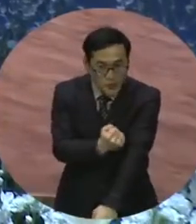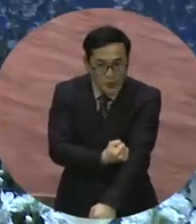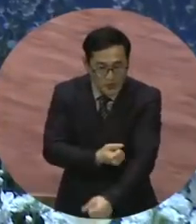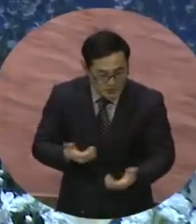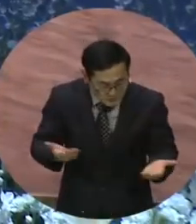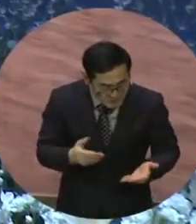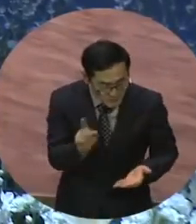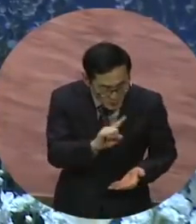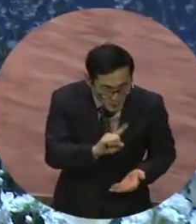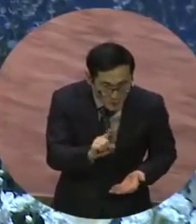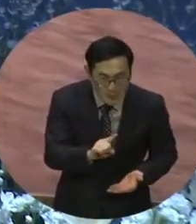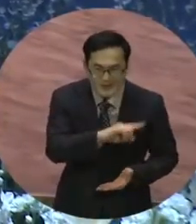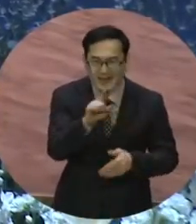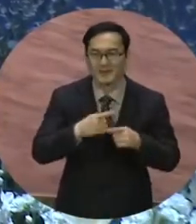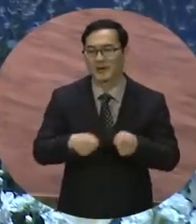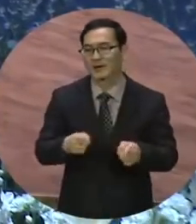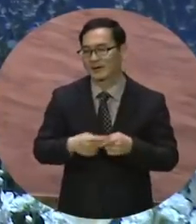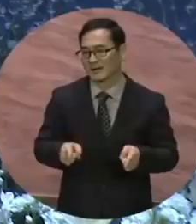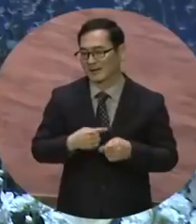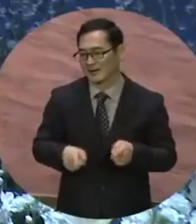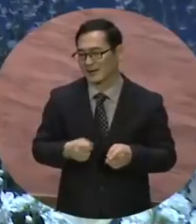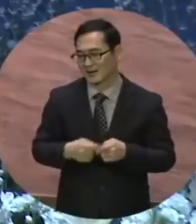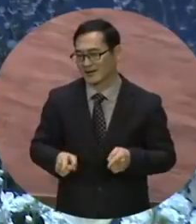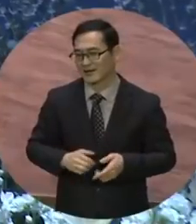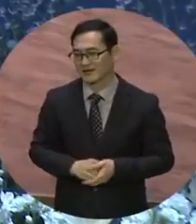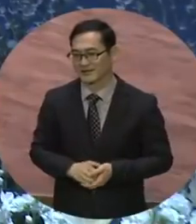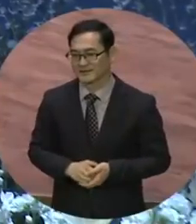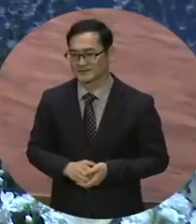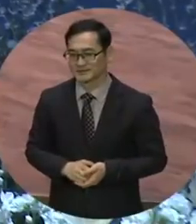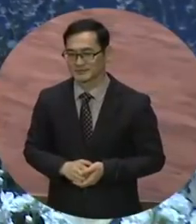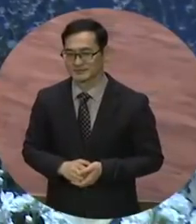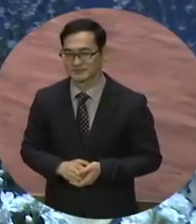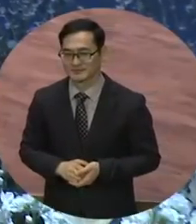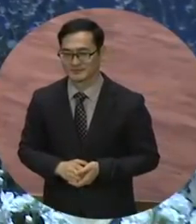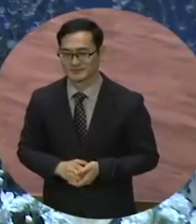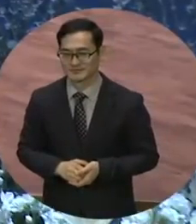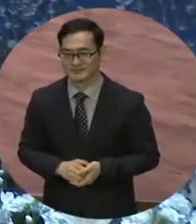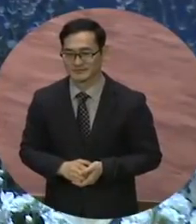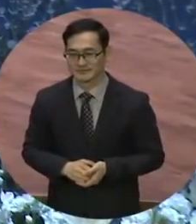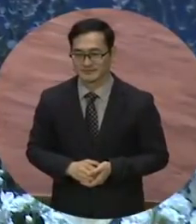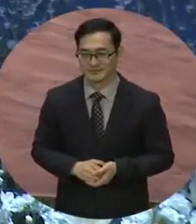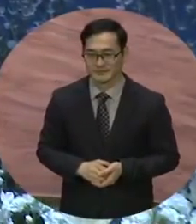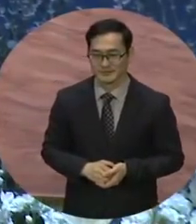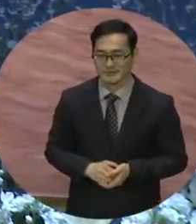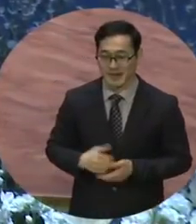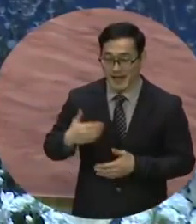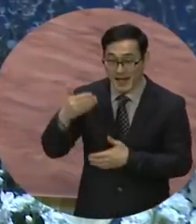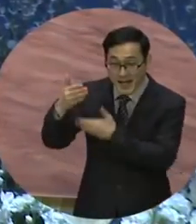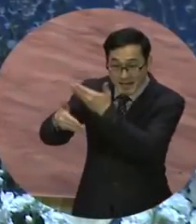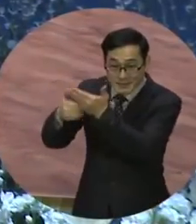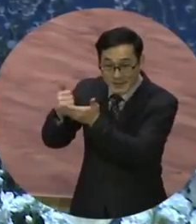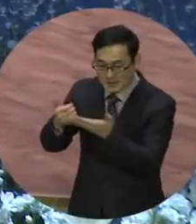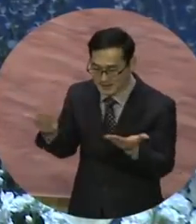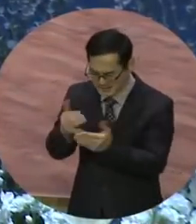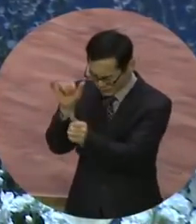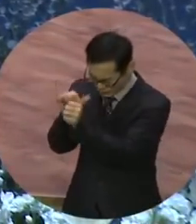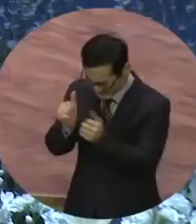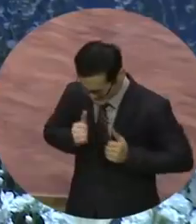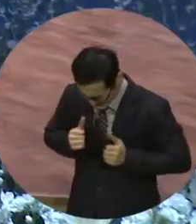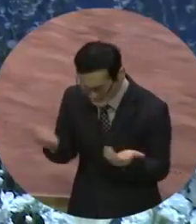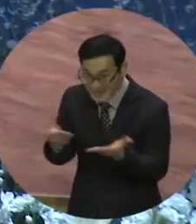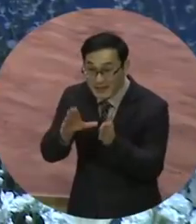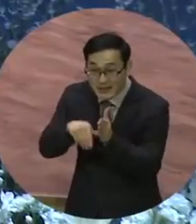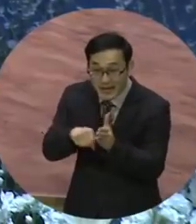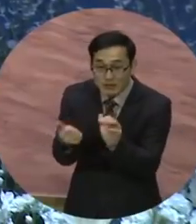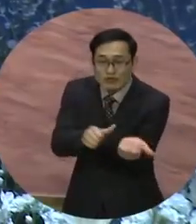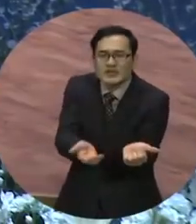것을 영원한 것으로, 땅의 것을 하늘의 것을 바꿀 수 있는 유일한 기회가 육체 속에 있을 때예요. 그렇게 하나님 앞에 이제